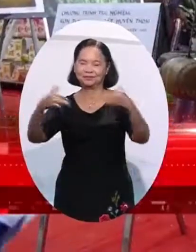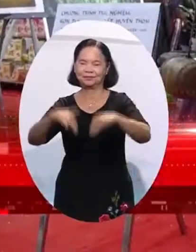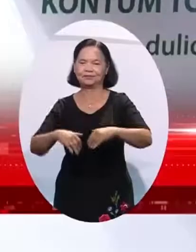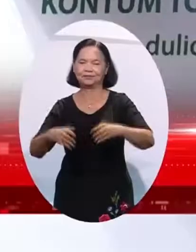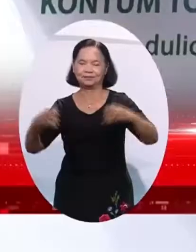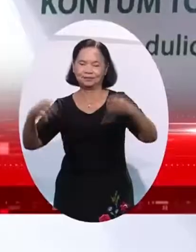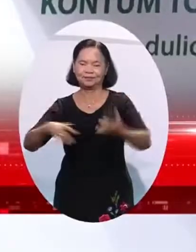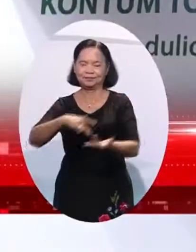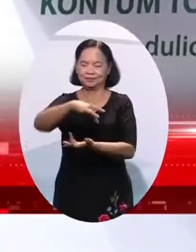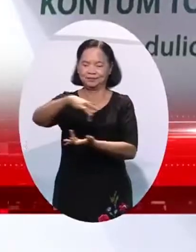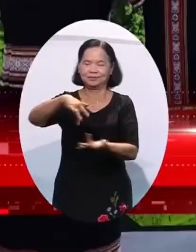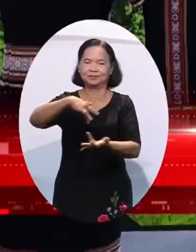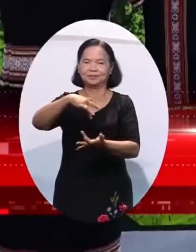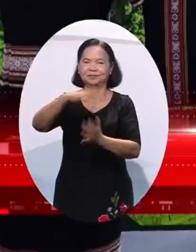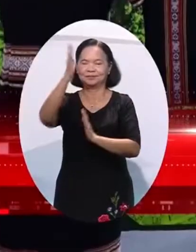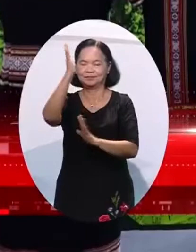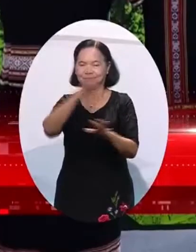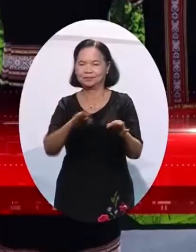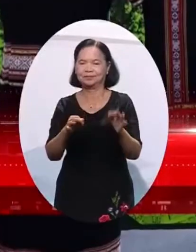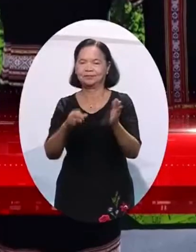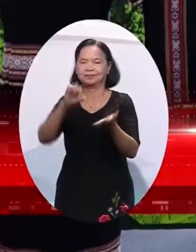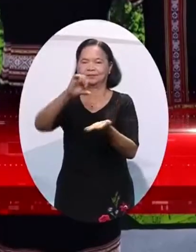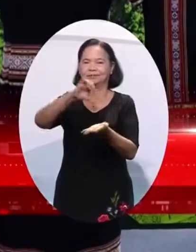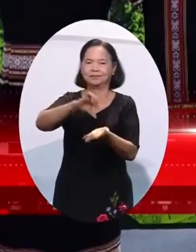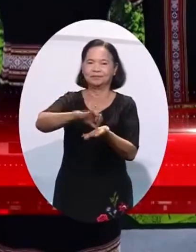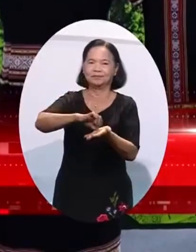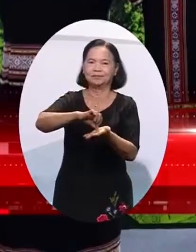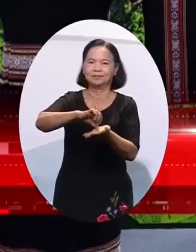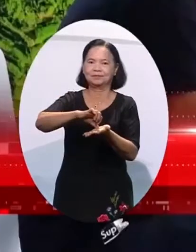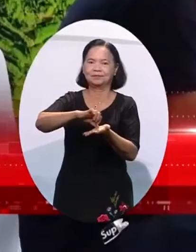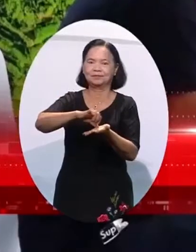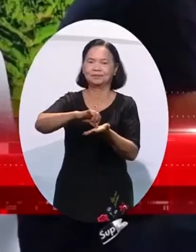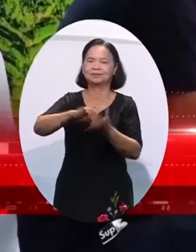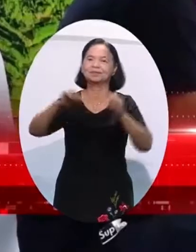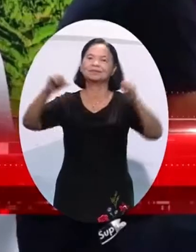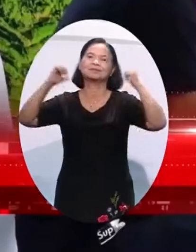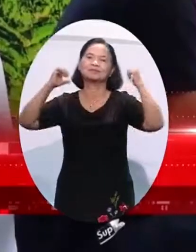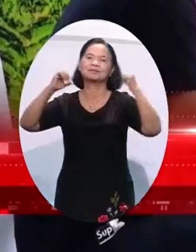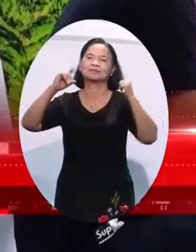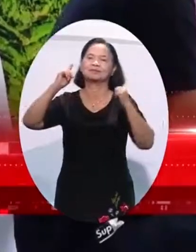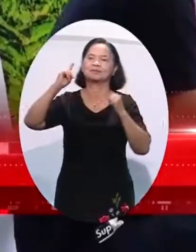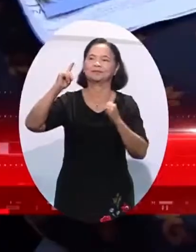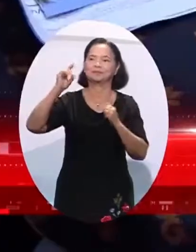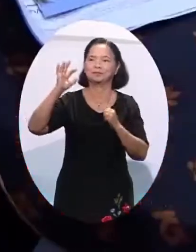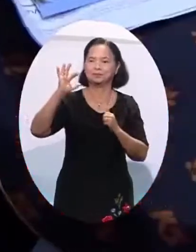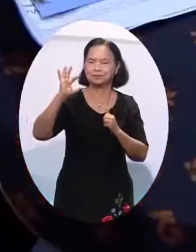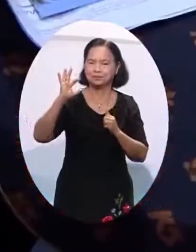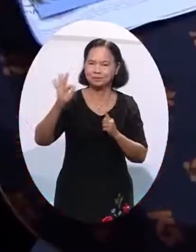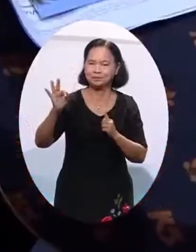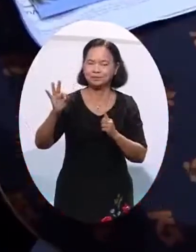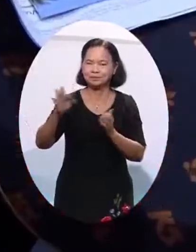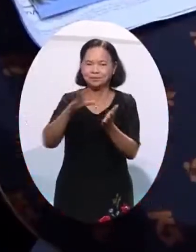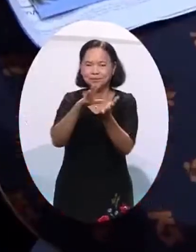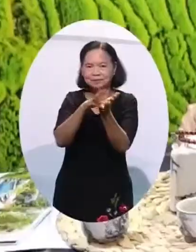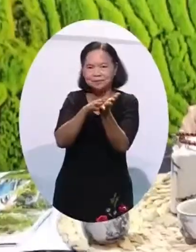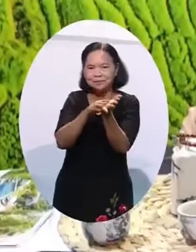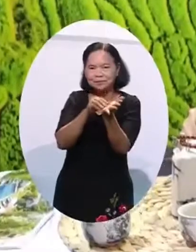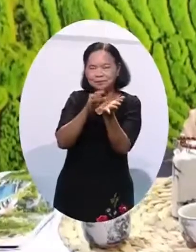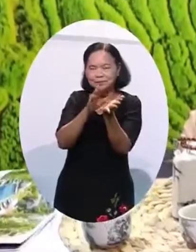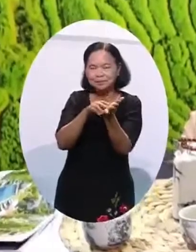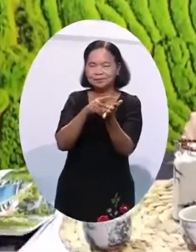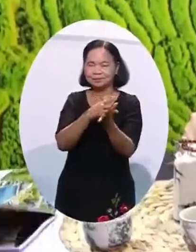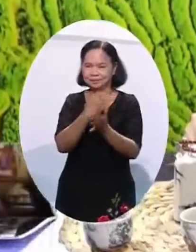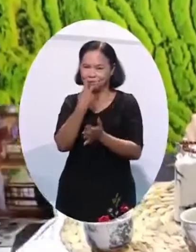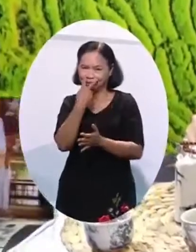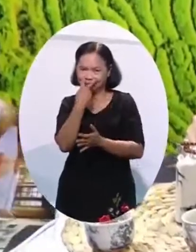lịch Thành phố Hồ Chí Minh năm 2020, Trung tâm thông tin xúc tiến du lịch tỉnh Kon Tum đã tổ chức gian hàng với chủ đề Kon Tum vùng đất huyền thoại. Du khách